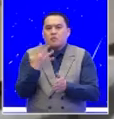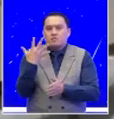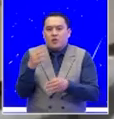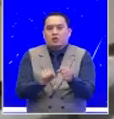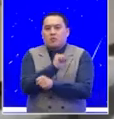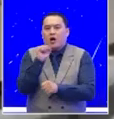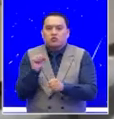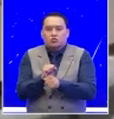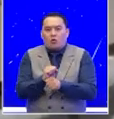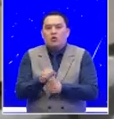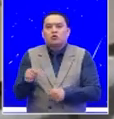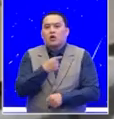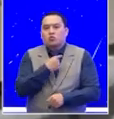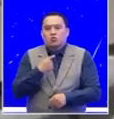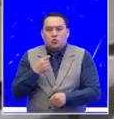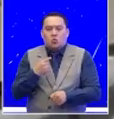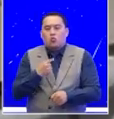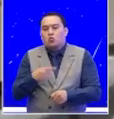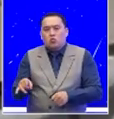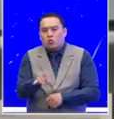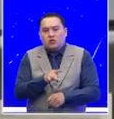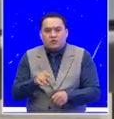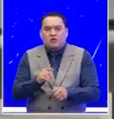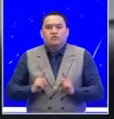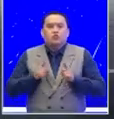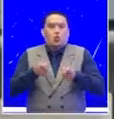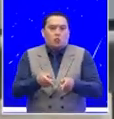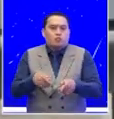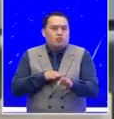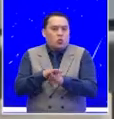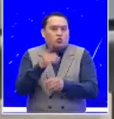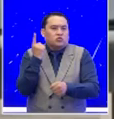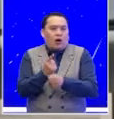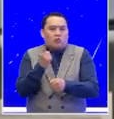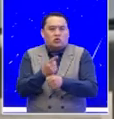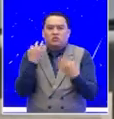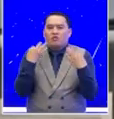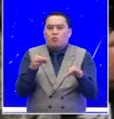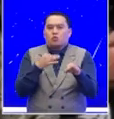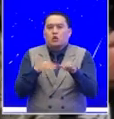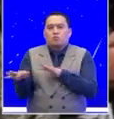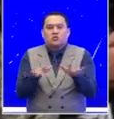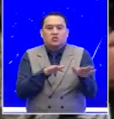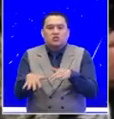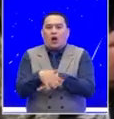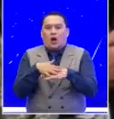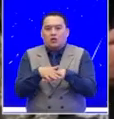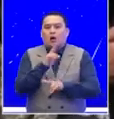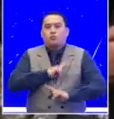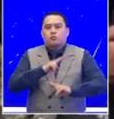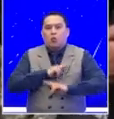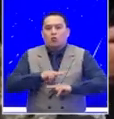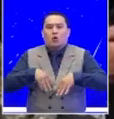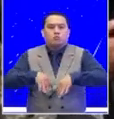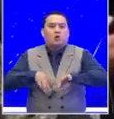установили 5 блокпостов вокруг областного центра. Вступил в силу полный запрет на свободное перемещение населения. Работу